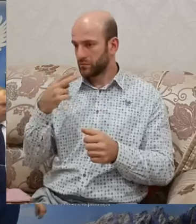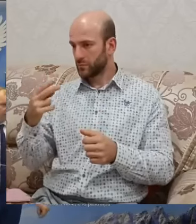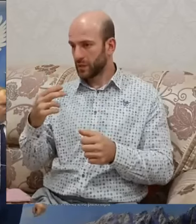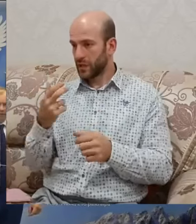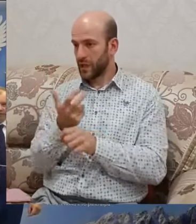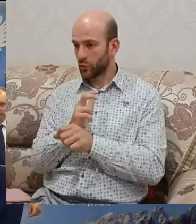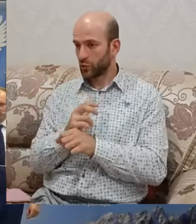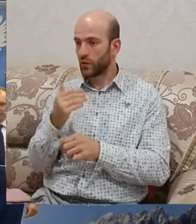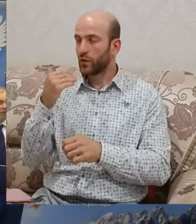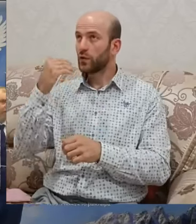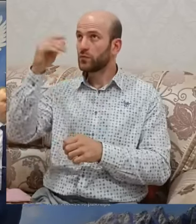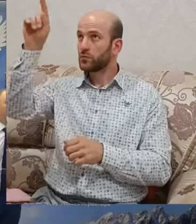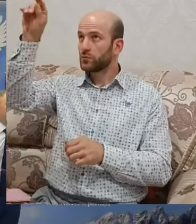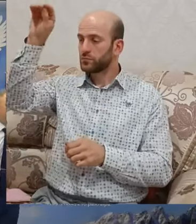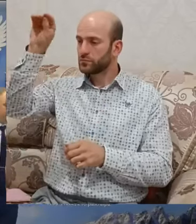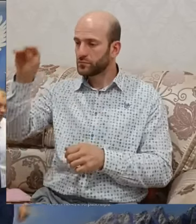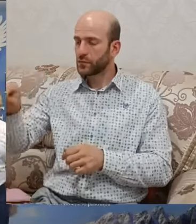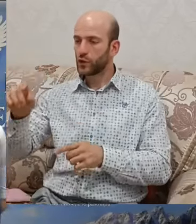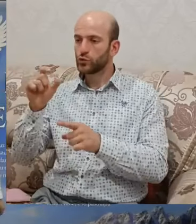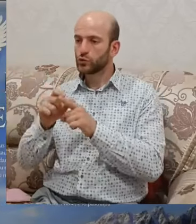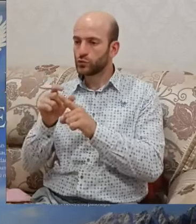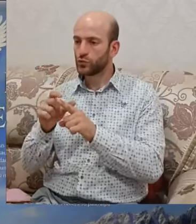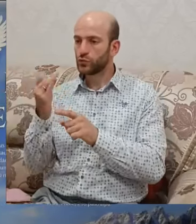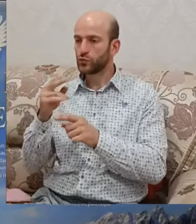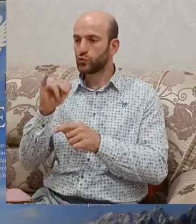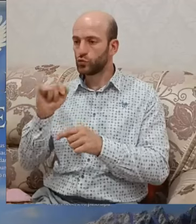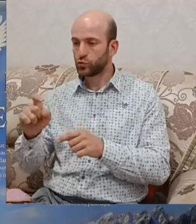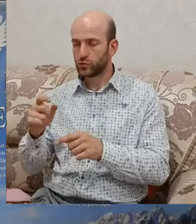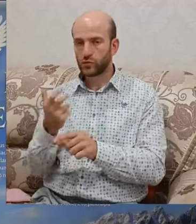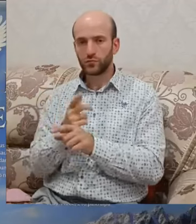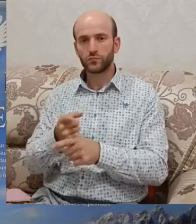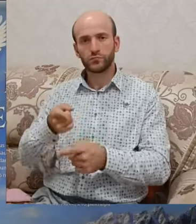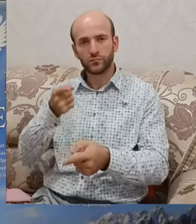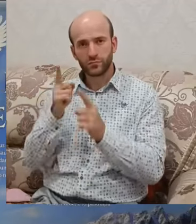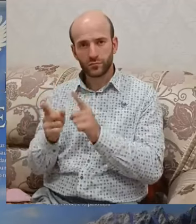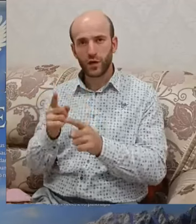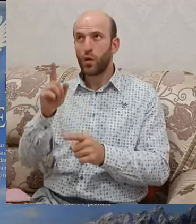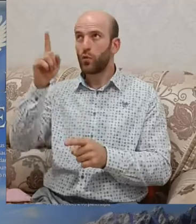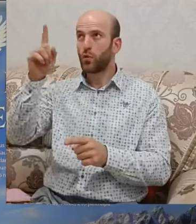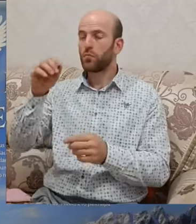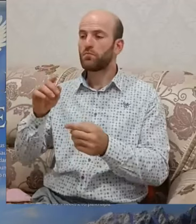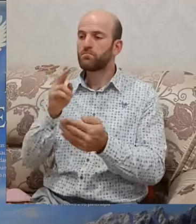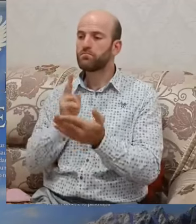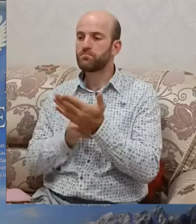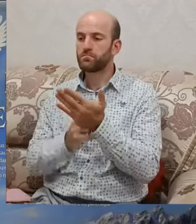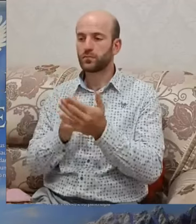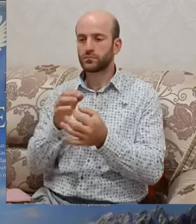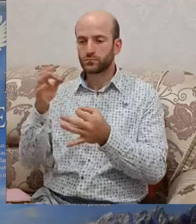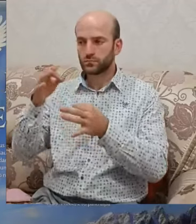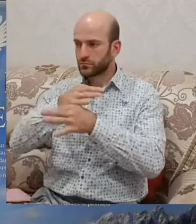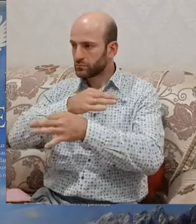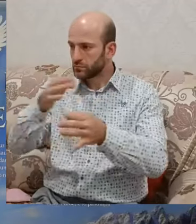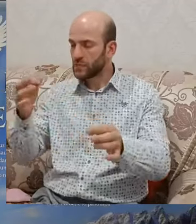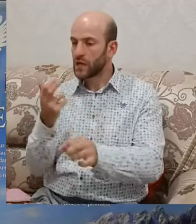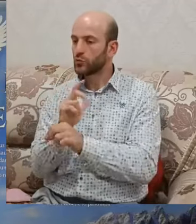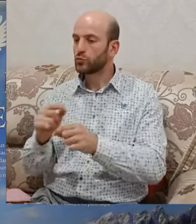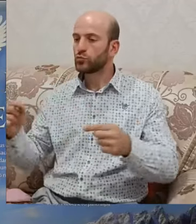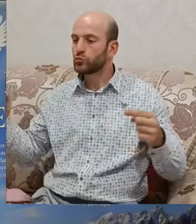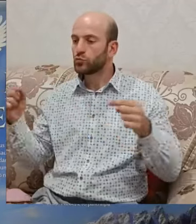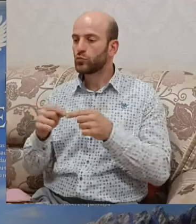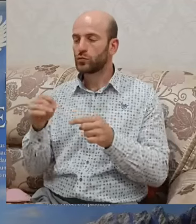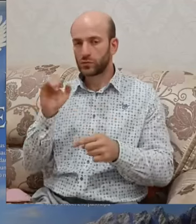мы можем смотреть на послание, говорит, это послание. Tai Kristus. Это Христос. Ir kada situacijos pradėjo kilti, и когда